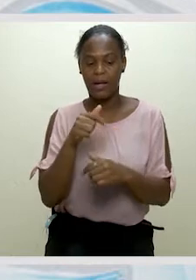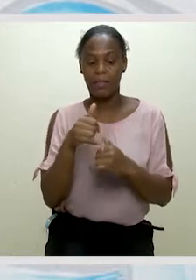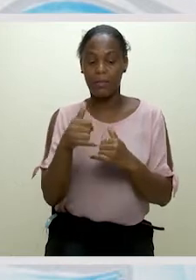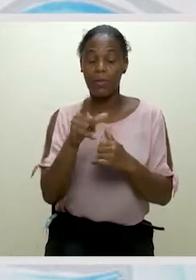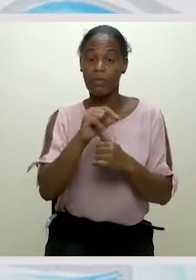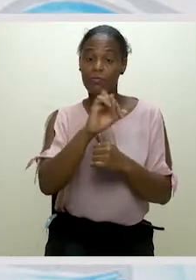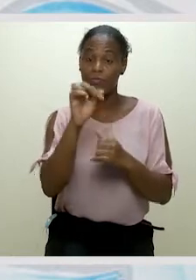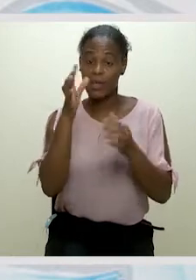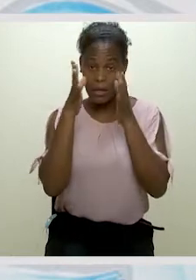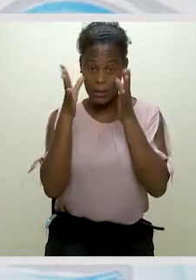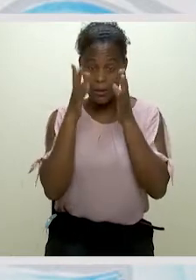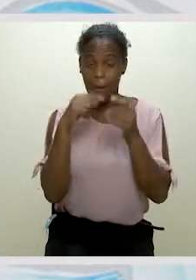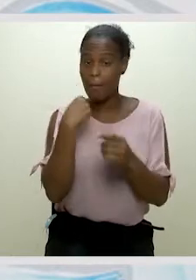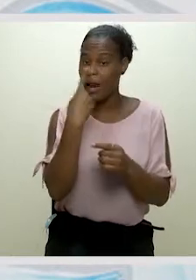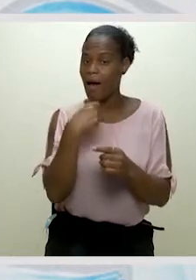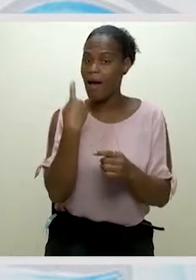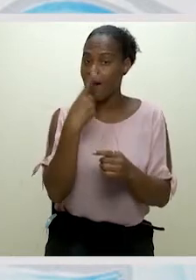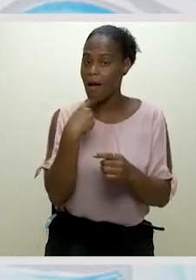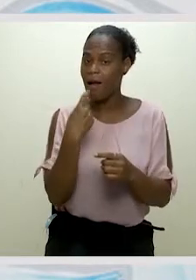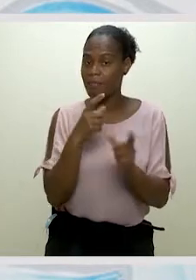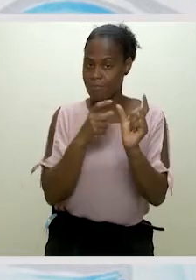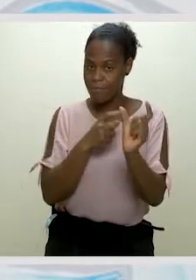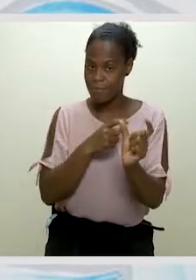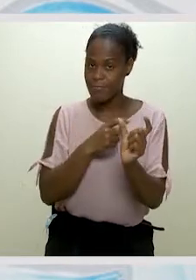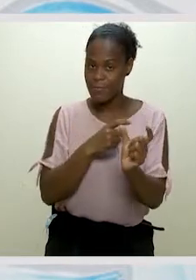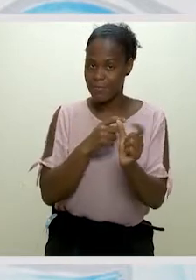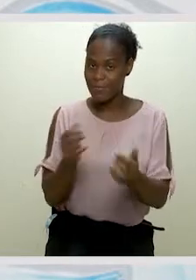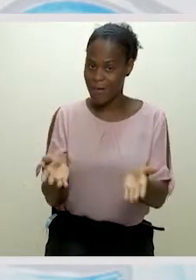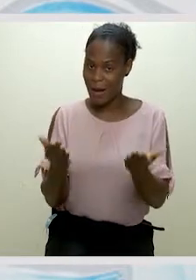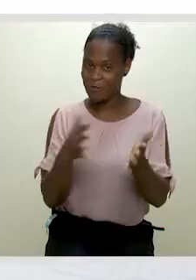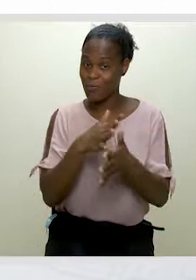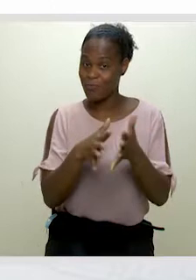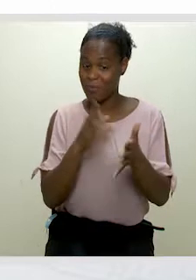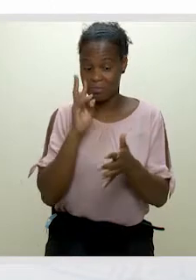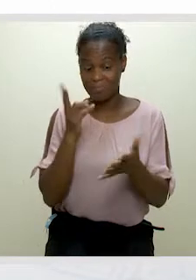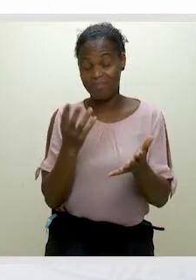la prononciation des mots. On y va? Allez-y.